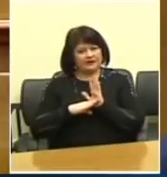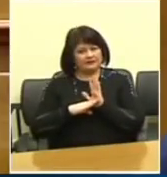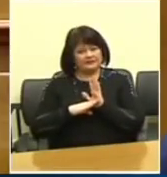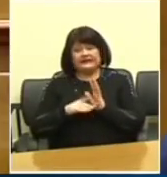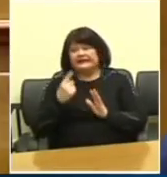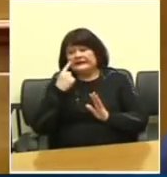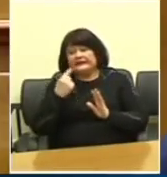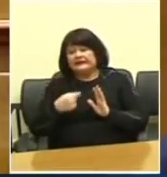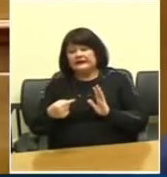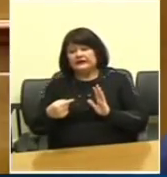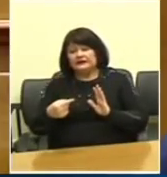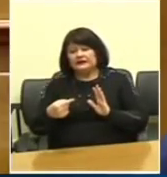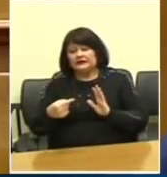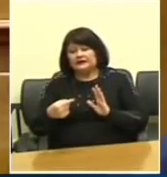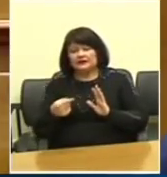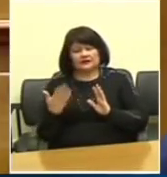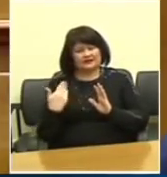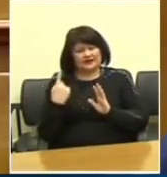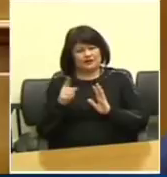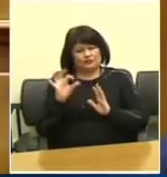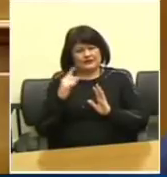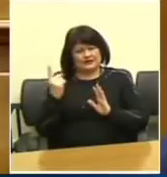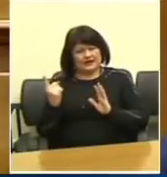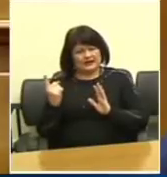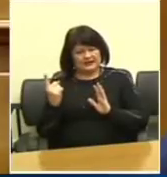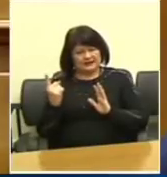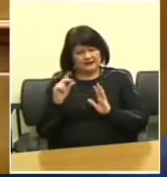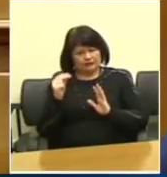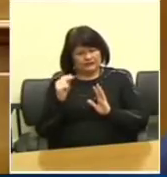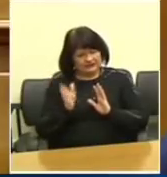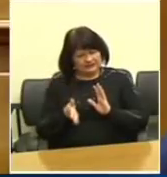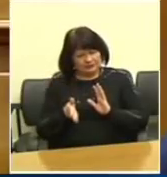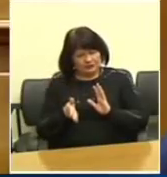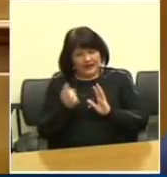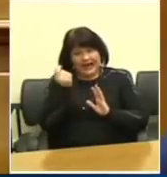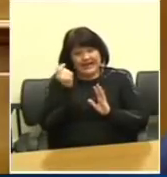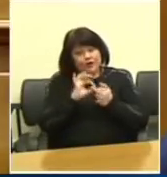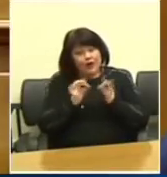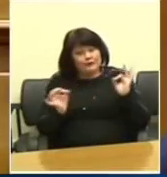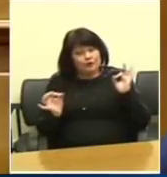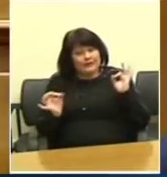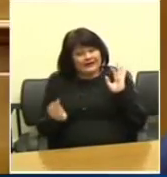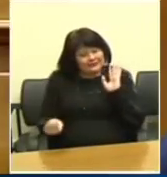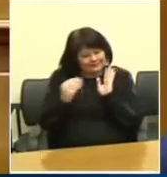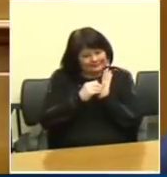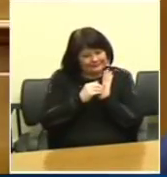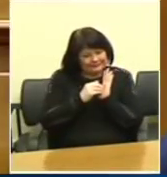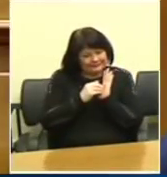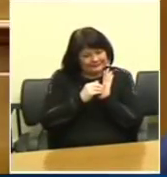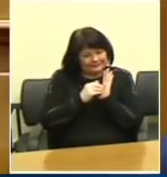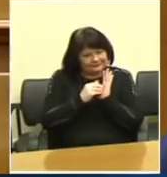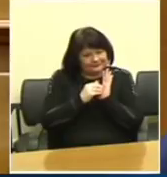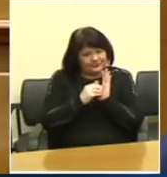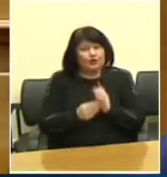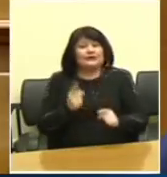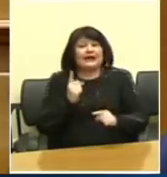προβλέπει την τελευταία δυνατότητα με την προσθήκη όμως μιας διόλου ασήμαντης λεπτομέρειας, ότι η απλή πλειοψηφία